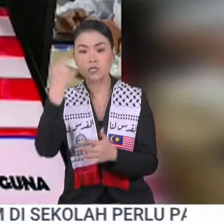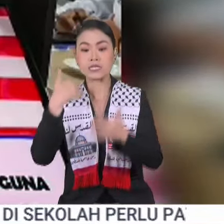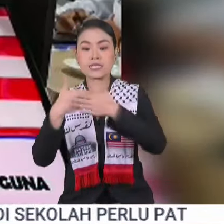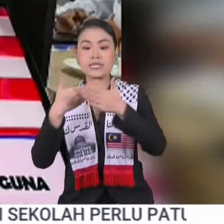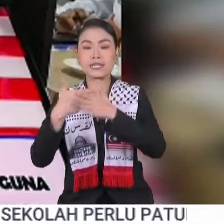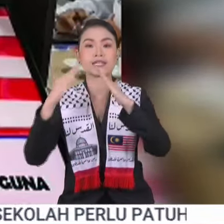mereka